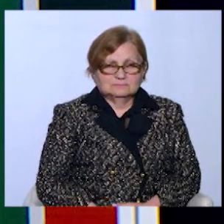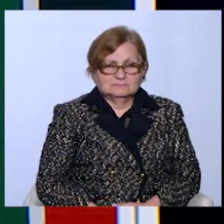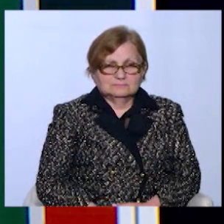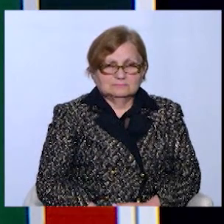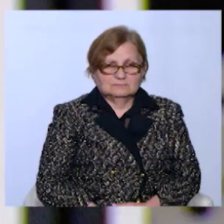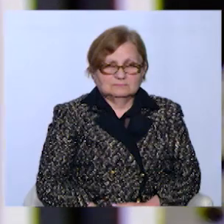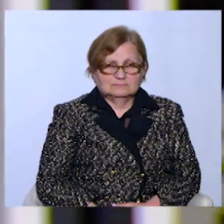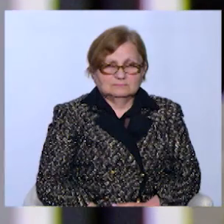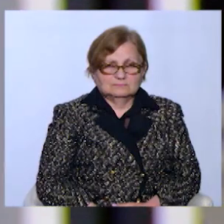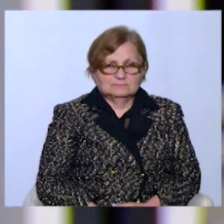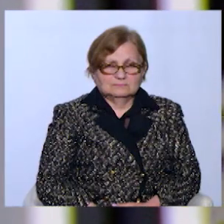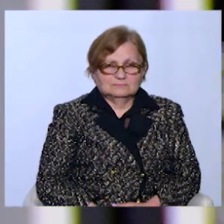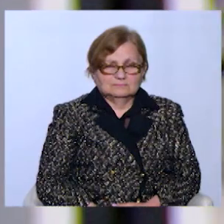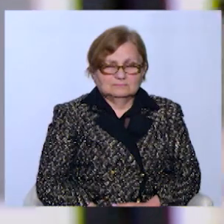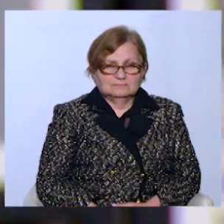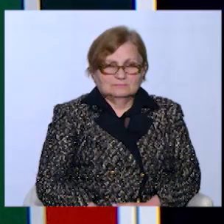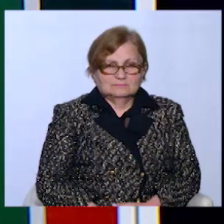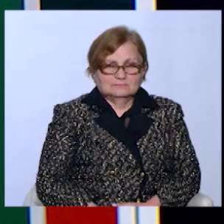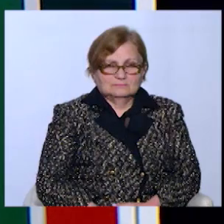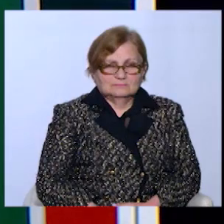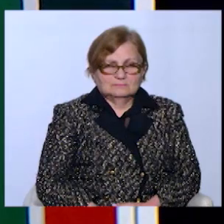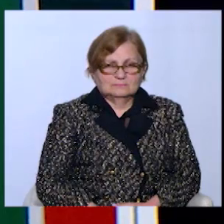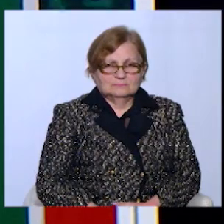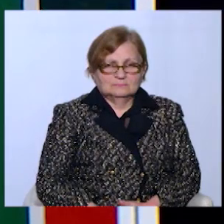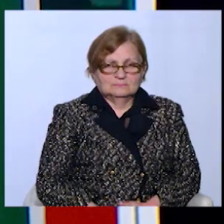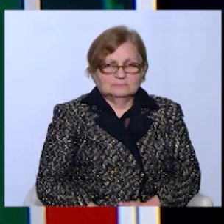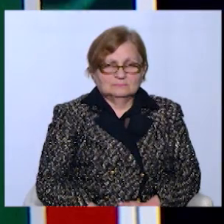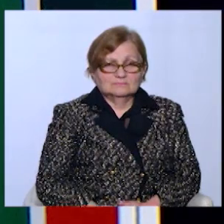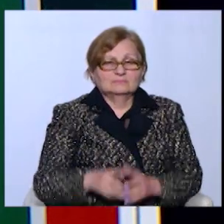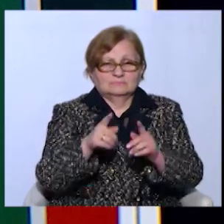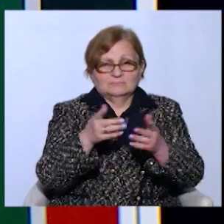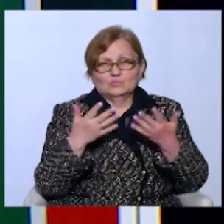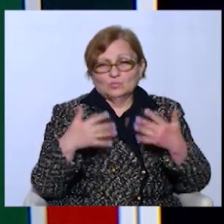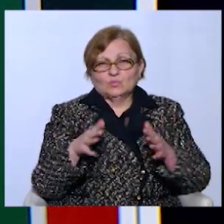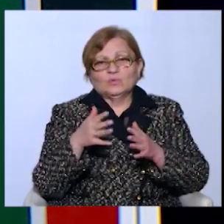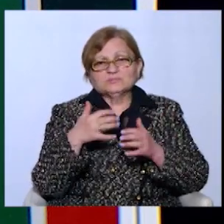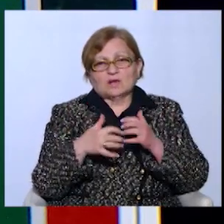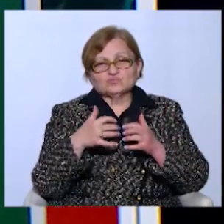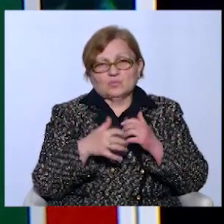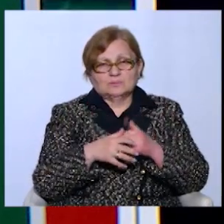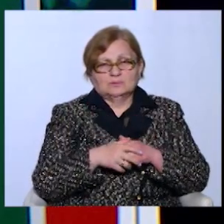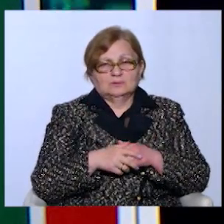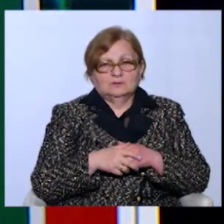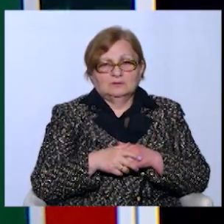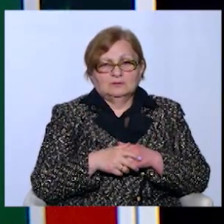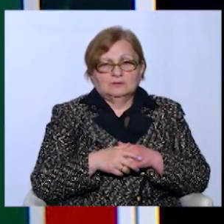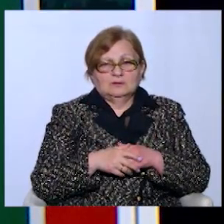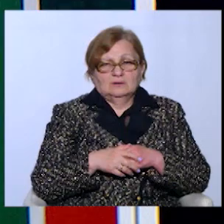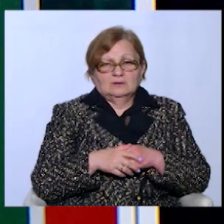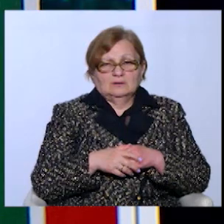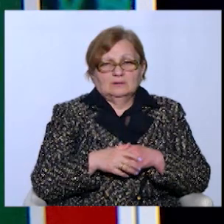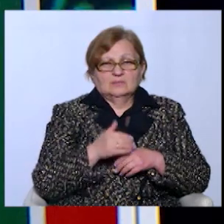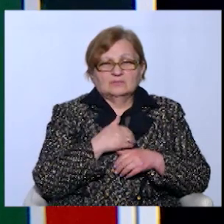ეს სამკუთხედიც მოვაჭრათ. ეს საშუალო ზომის სამკუთხედი. ახლა გვინდა პატარა